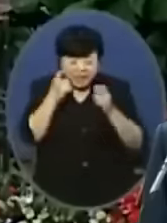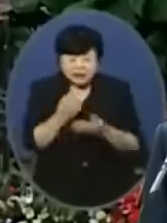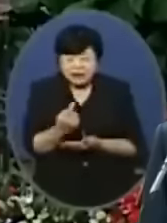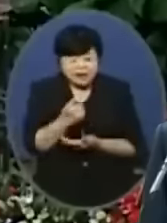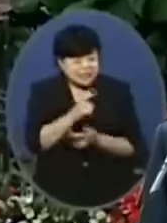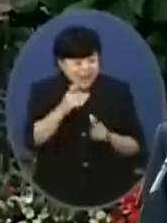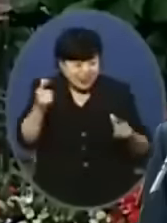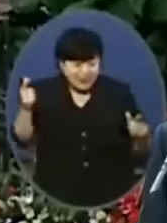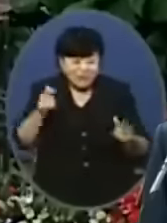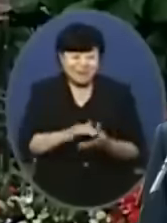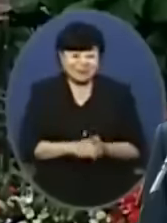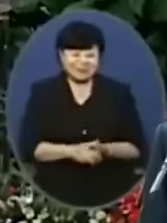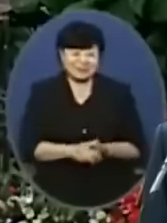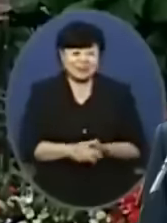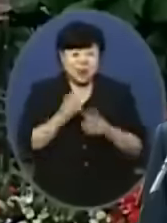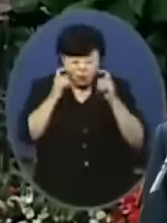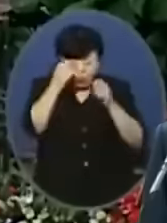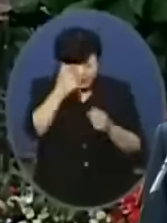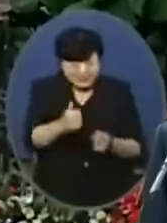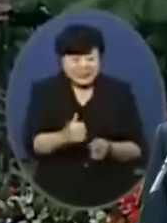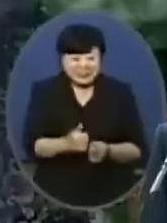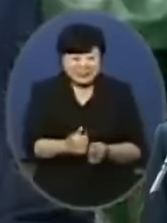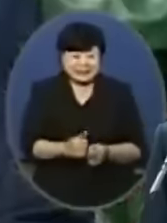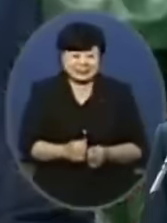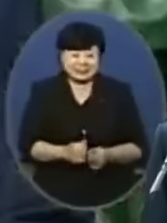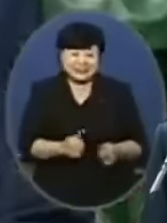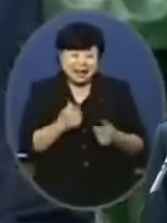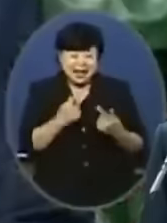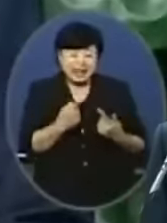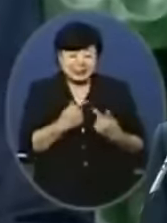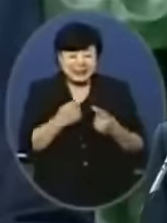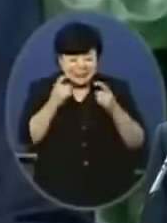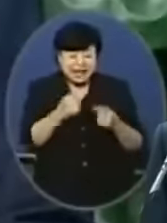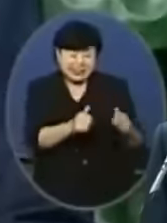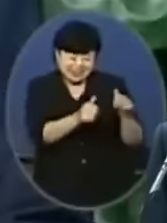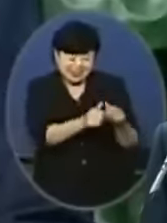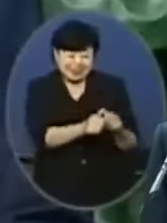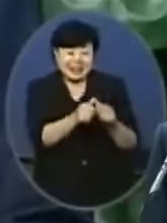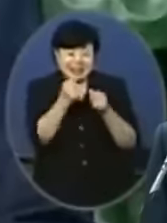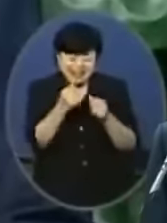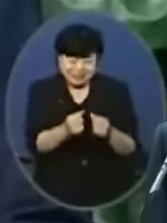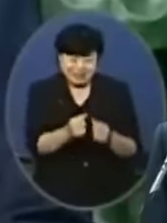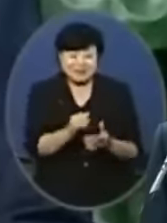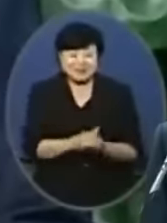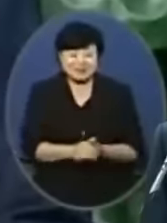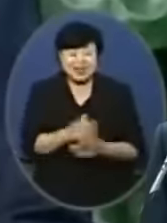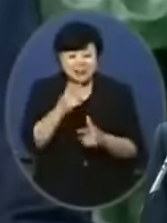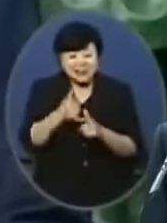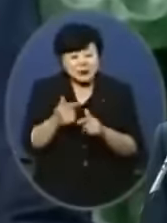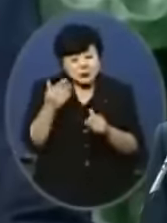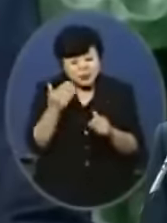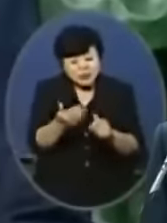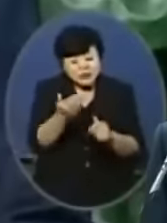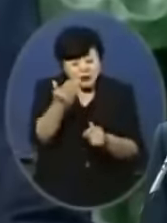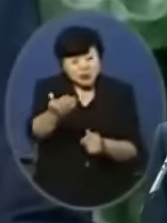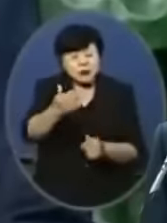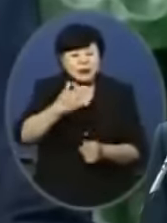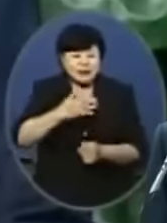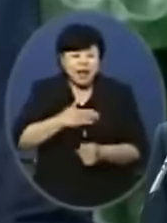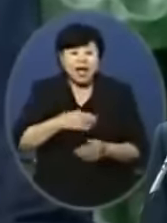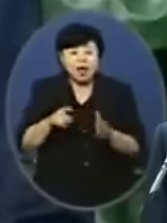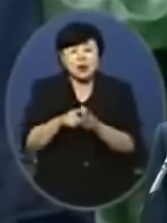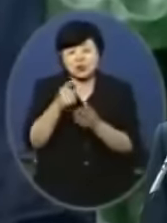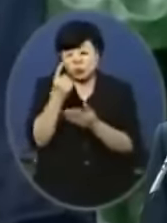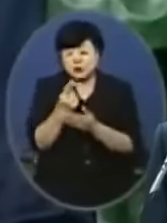떠나는 목자가 아닙니다. 목자는 항상 양 곁에 있는 것입니다. 그와 같이 예수님은 여러분과 나를